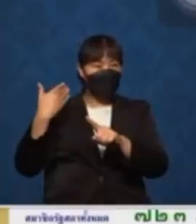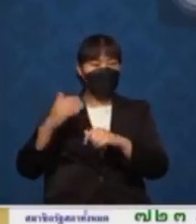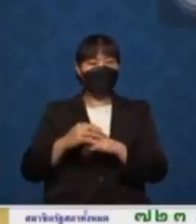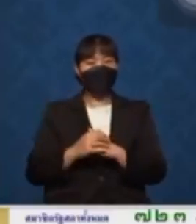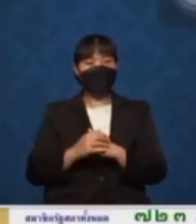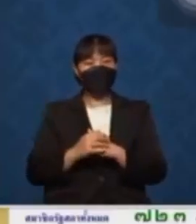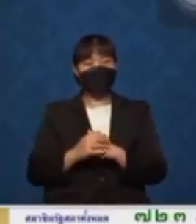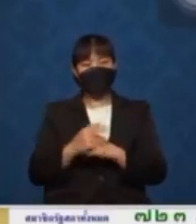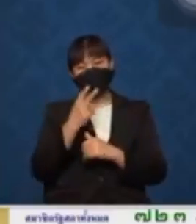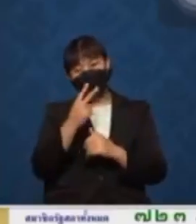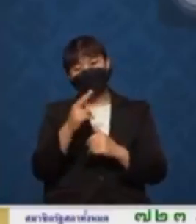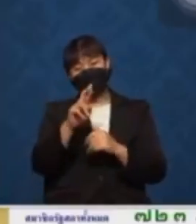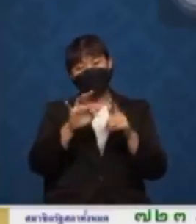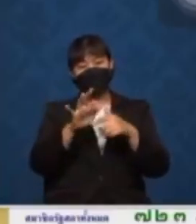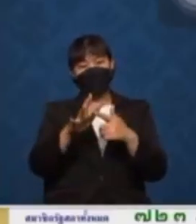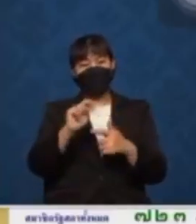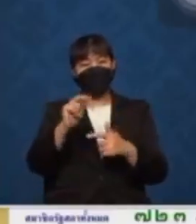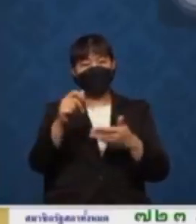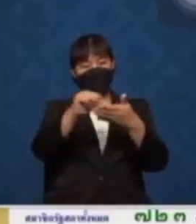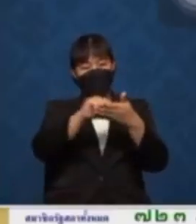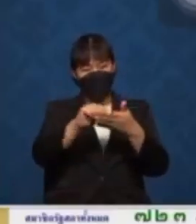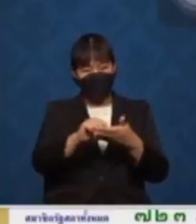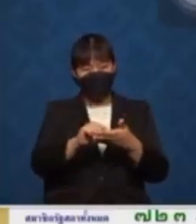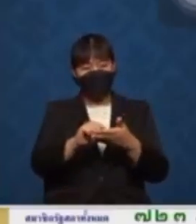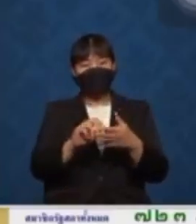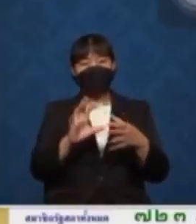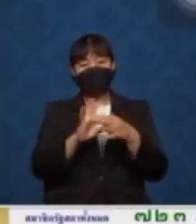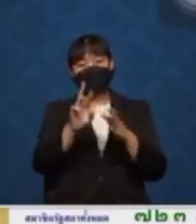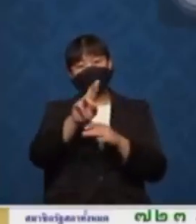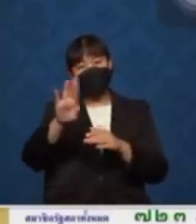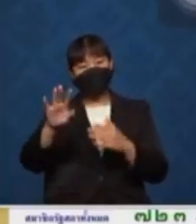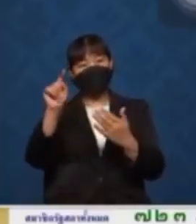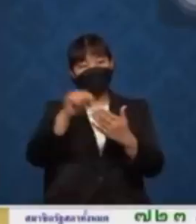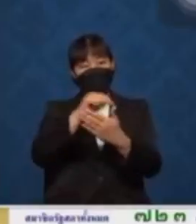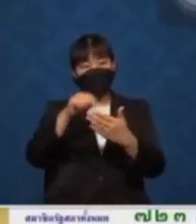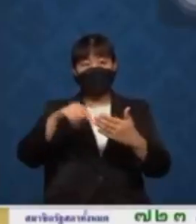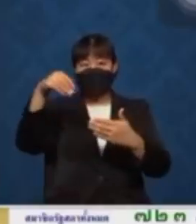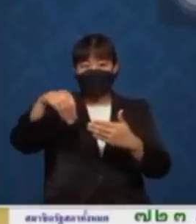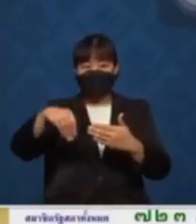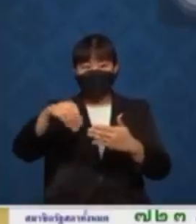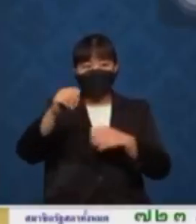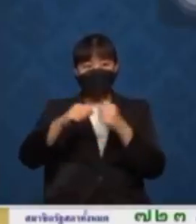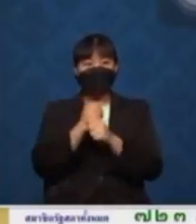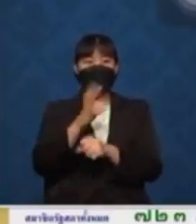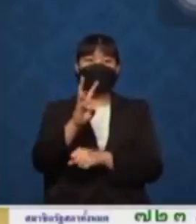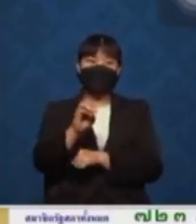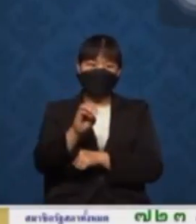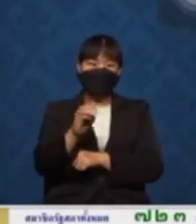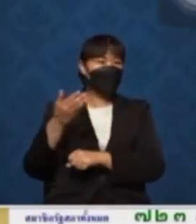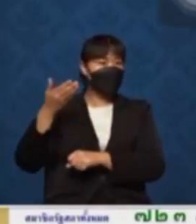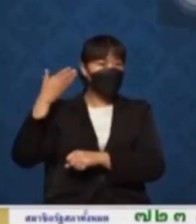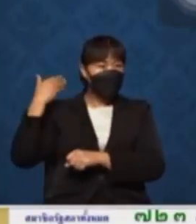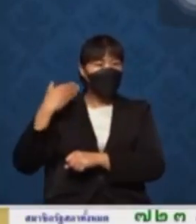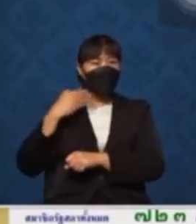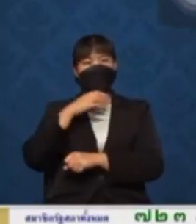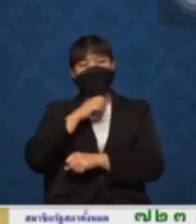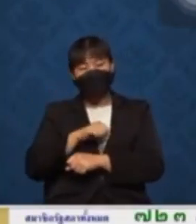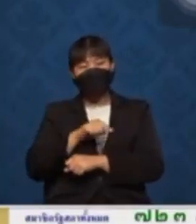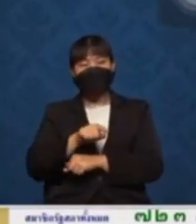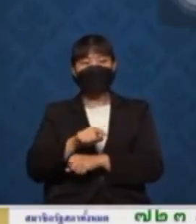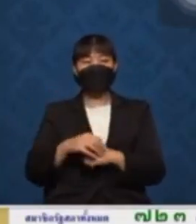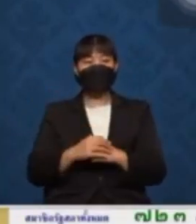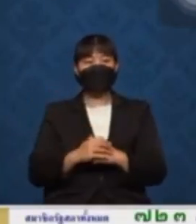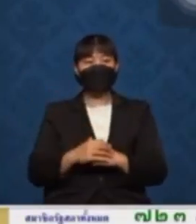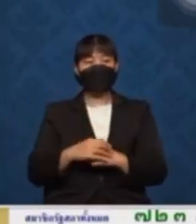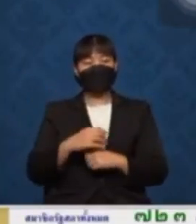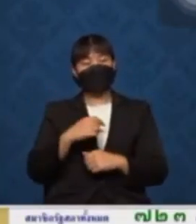มาเห็นครับว่าร่างแก้ไขรัฐธรรมนูญของเรานั้นยังเขียนถึงระบบเลือกตั้งที่เป็นระบบเลือกตั้งที่ใช้ในรัฐธรรมนูญ60เวอร์ชันเก่าอยู่นะครับผมอยากจะให้ท่านส